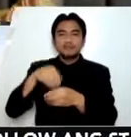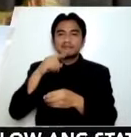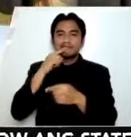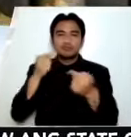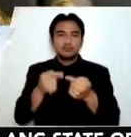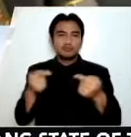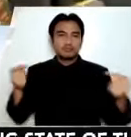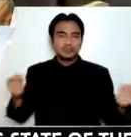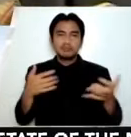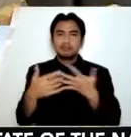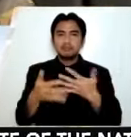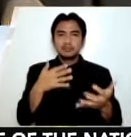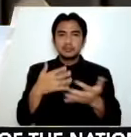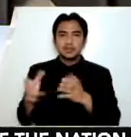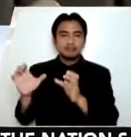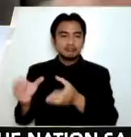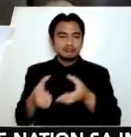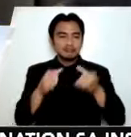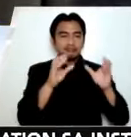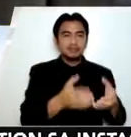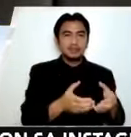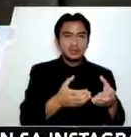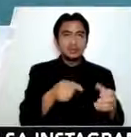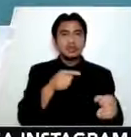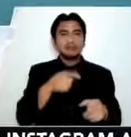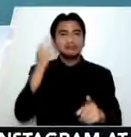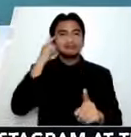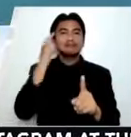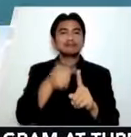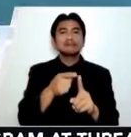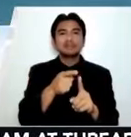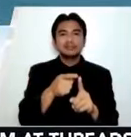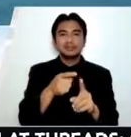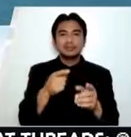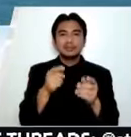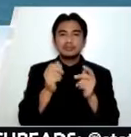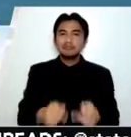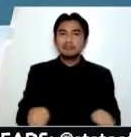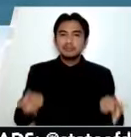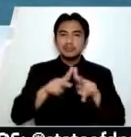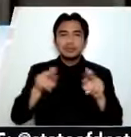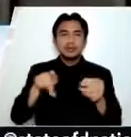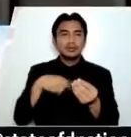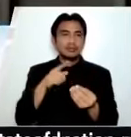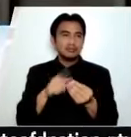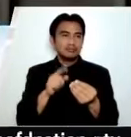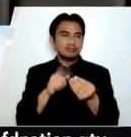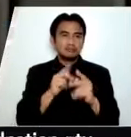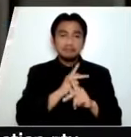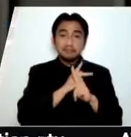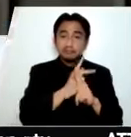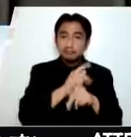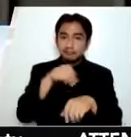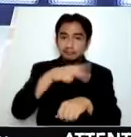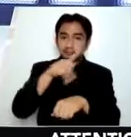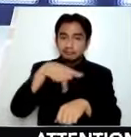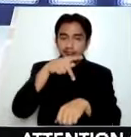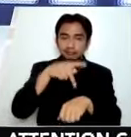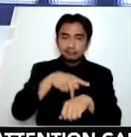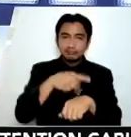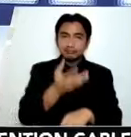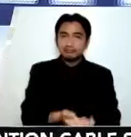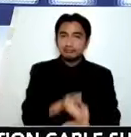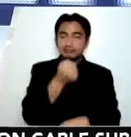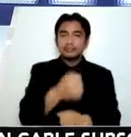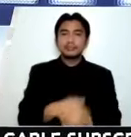ng Administrasyong Marcos ng posisyon sa ilang issue gaya ng pagtatanggol sa mga teritoryo ng Pilipinas. Umaasa naman si De Lima na